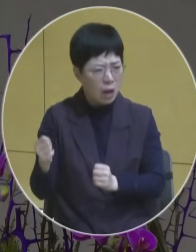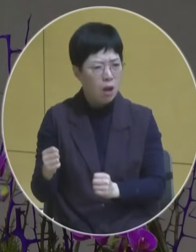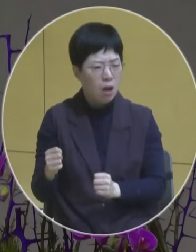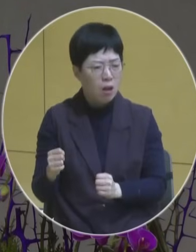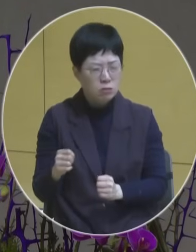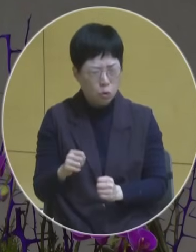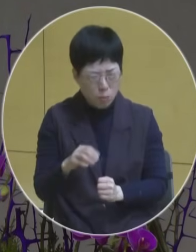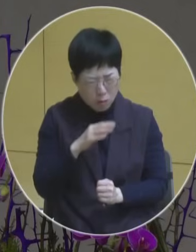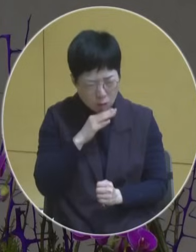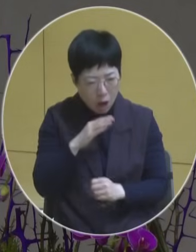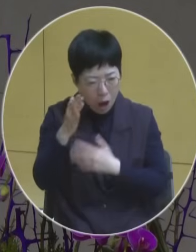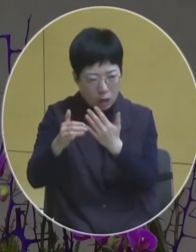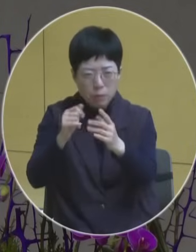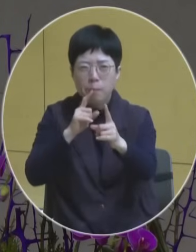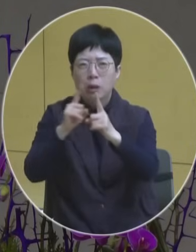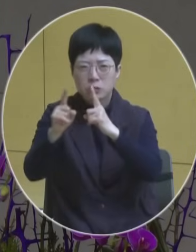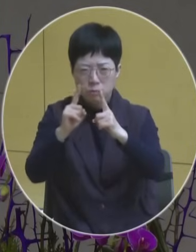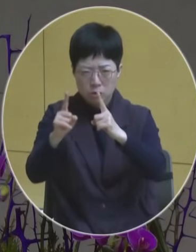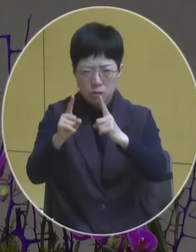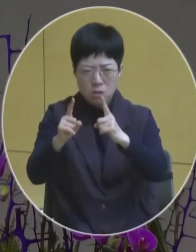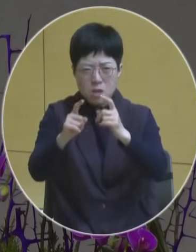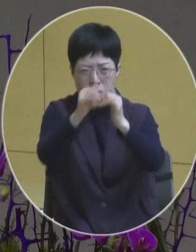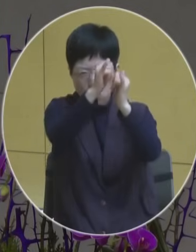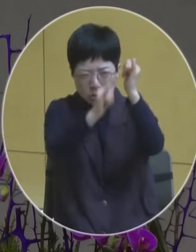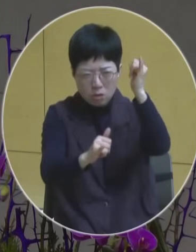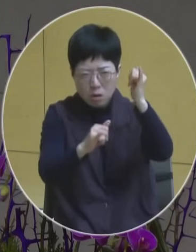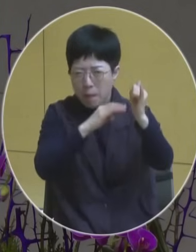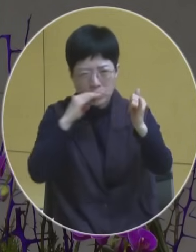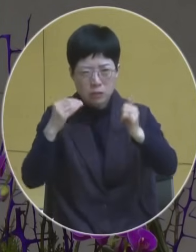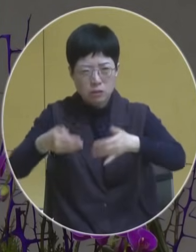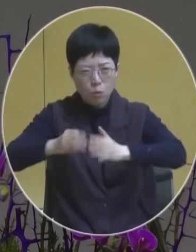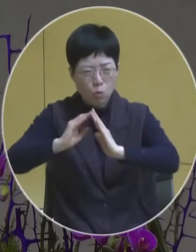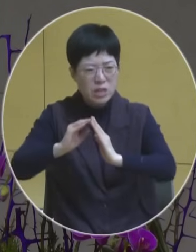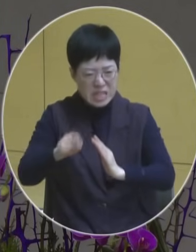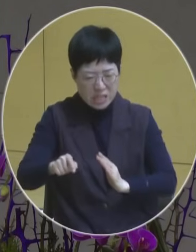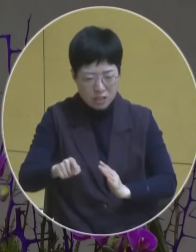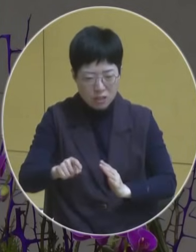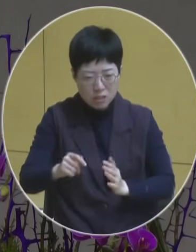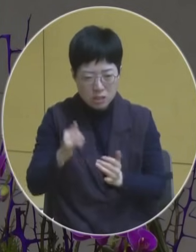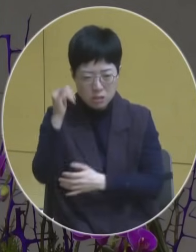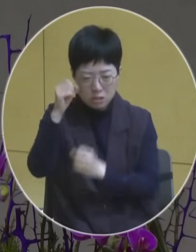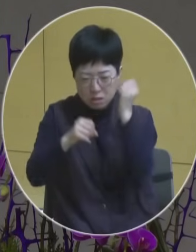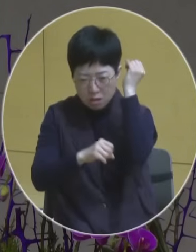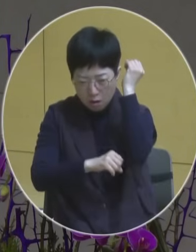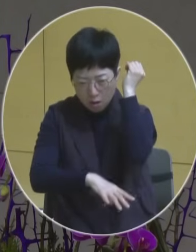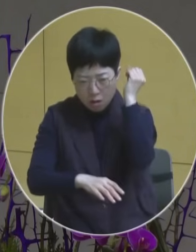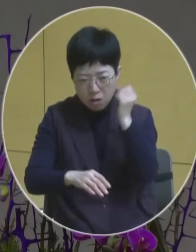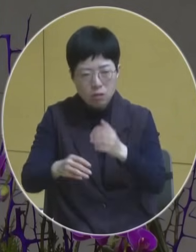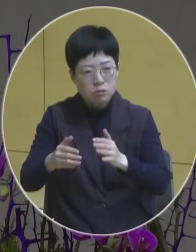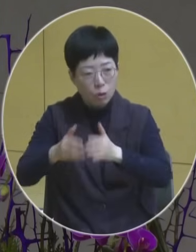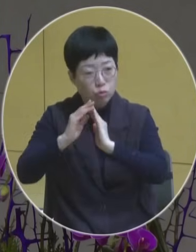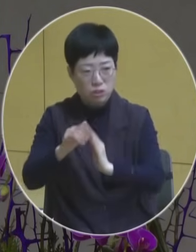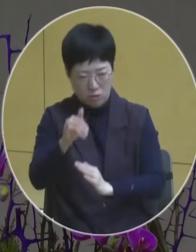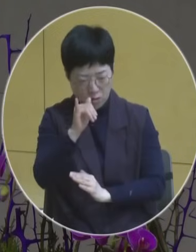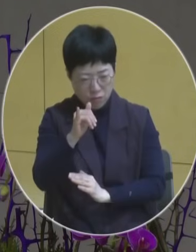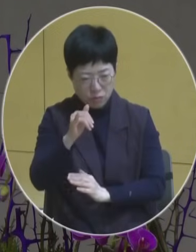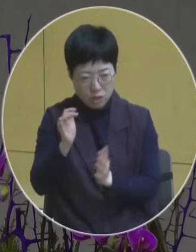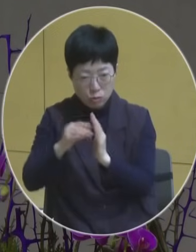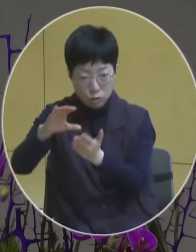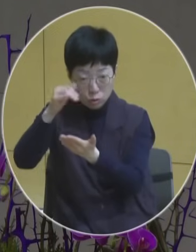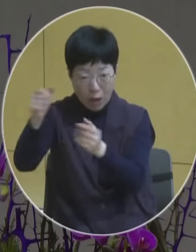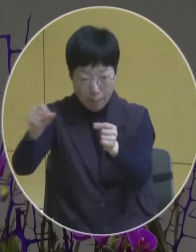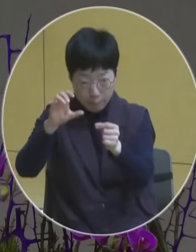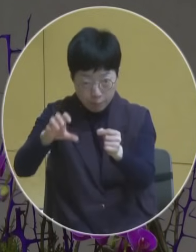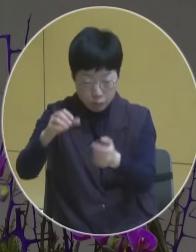그런데 그분들이 하나님의 말씀 위에 이 역사를 다시 세우지 않으면 안 되고 우리의 인생의 기초를 다시 세우지 않으면 안 되고 예수 위에